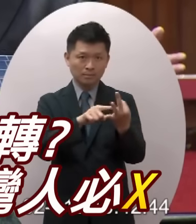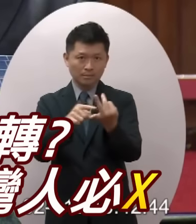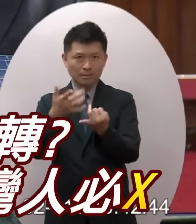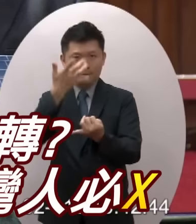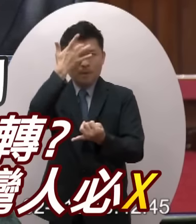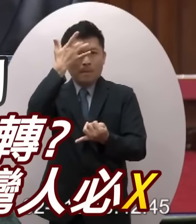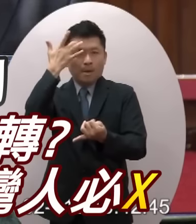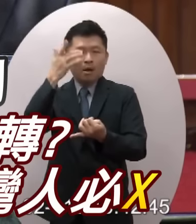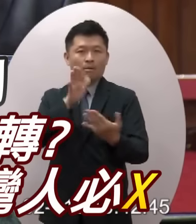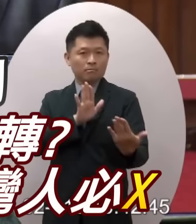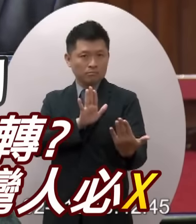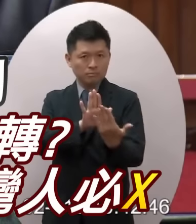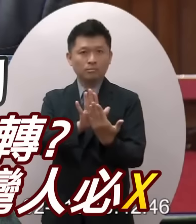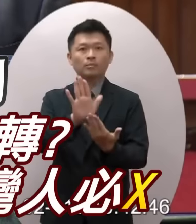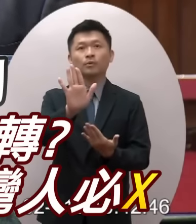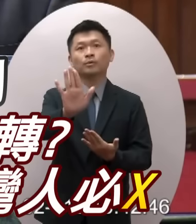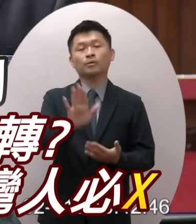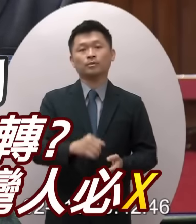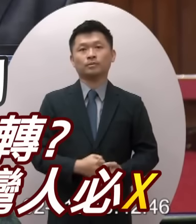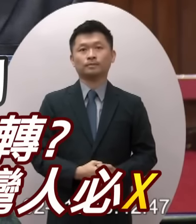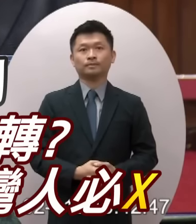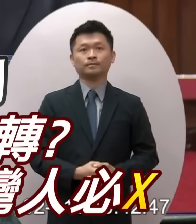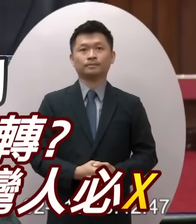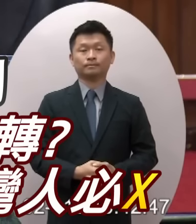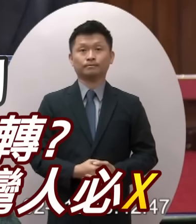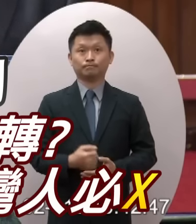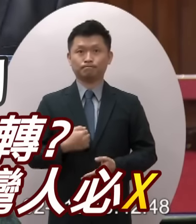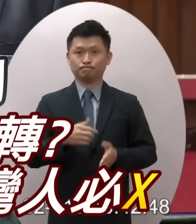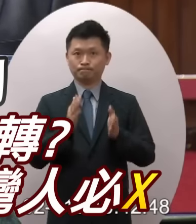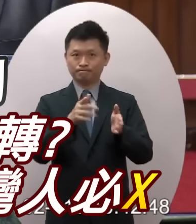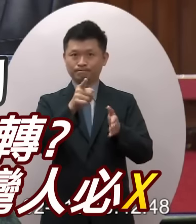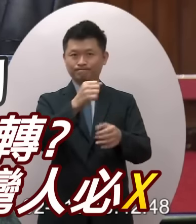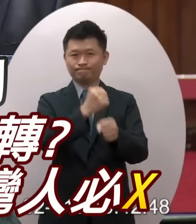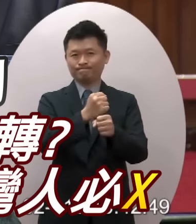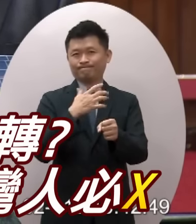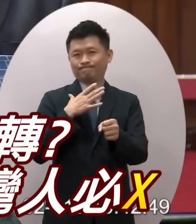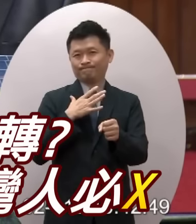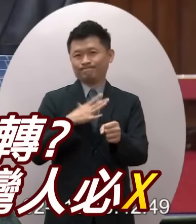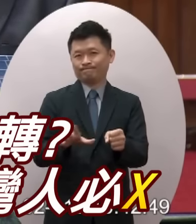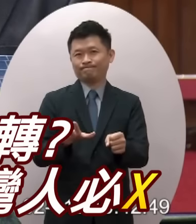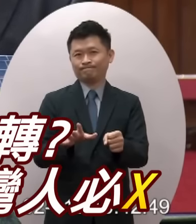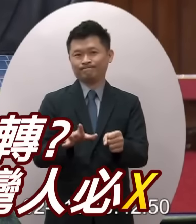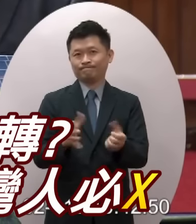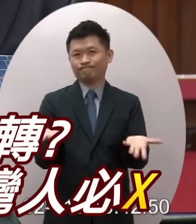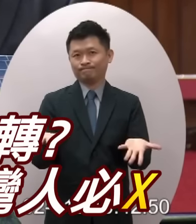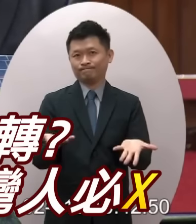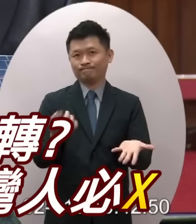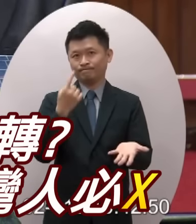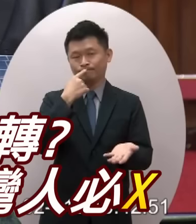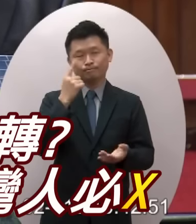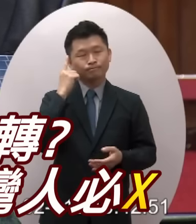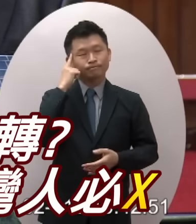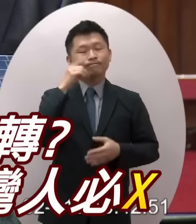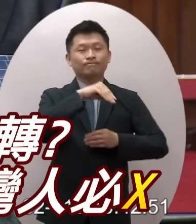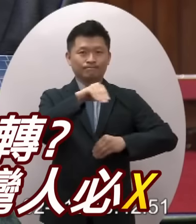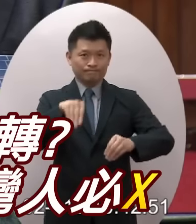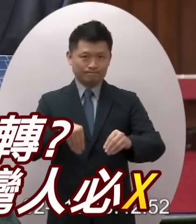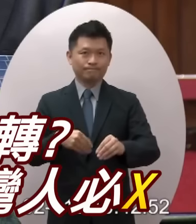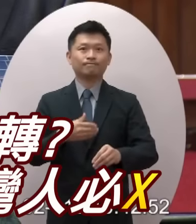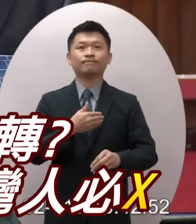所以对着你表达这个惯情就对了吼。 我是感同身受，我会当理